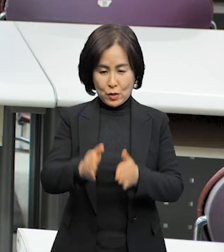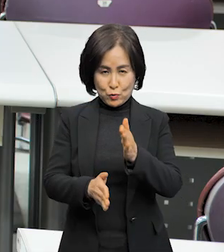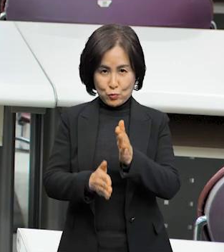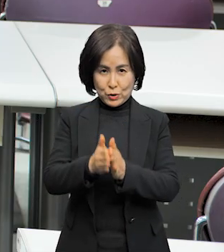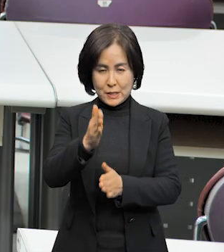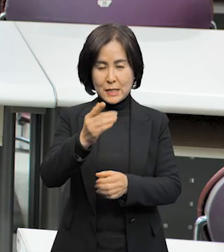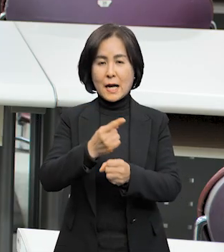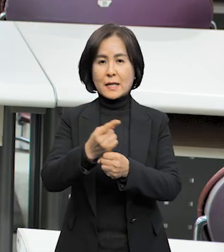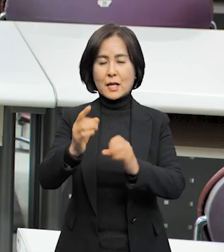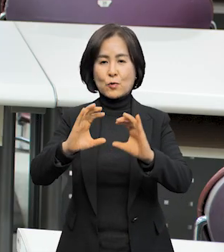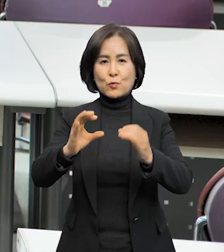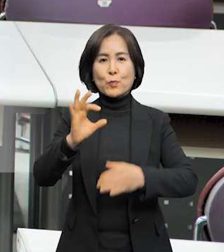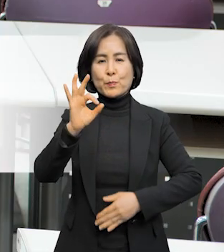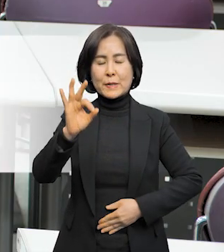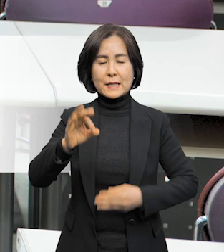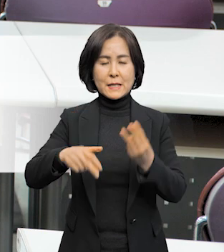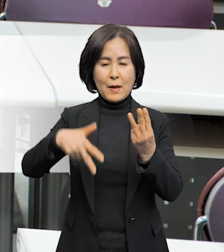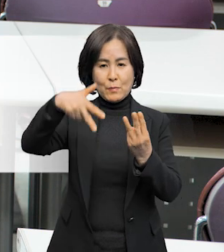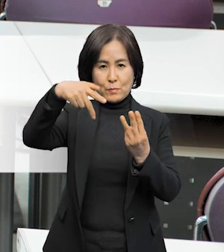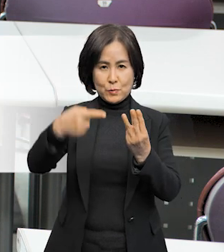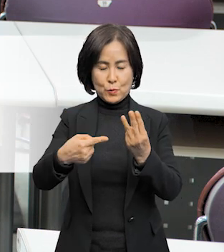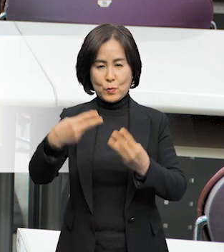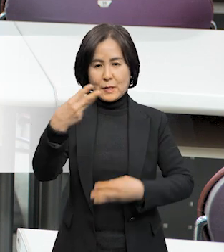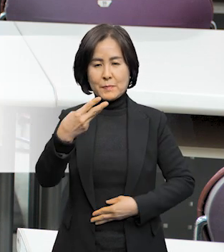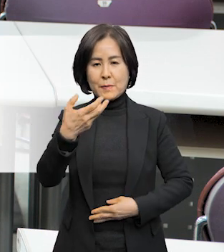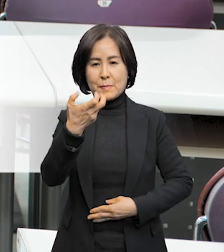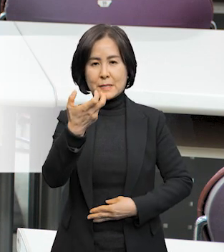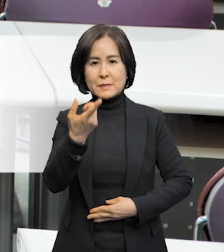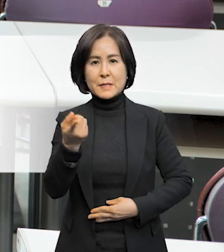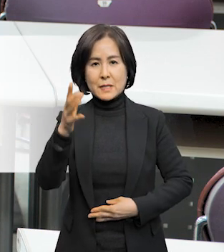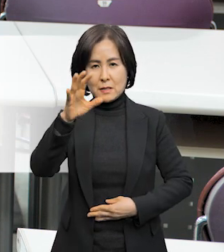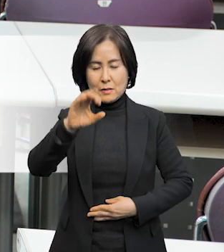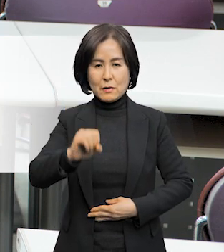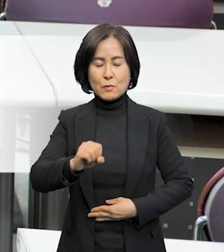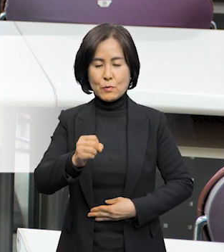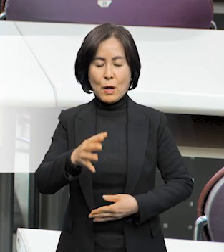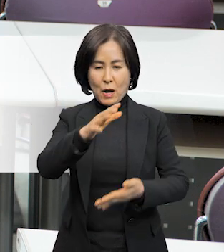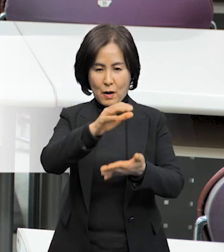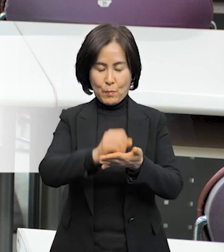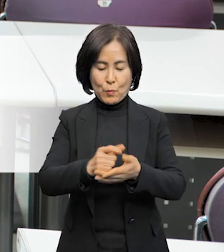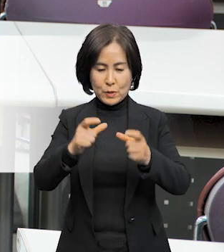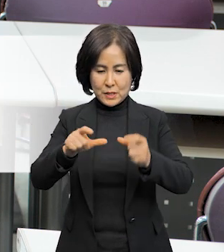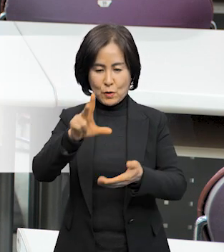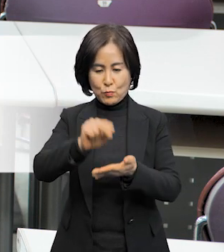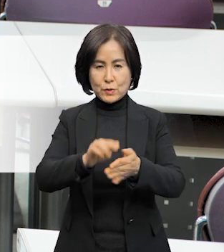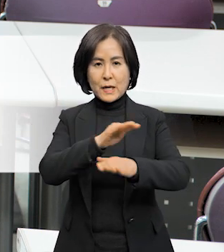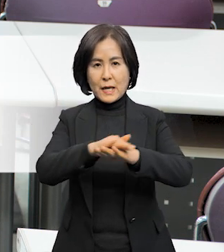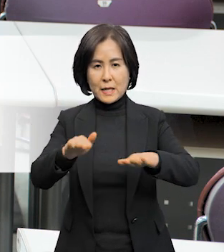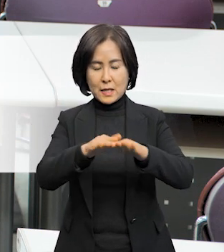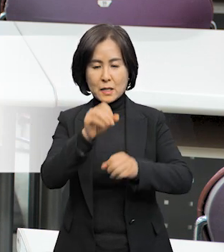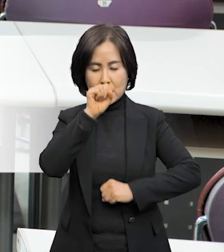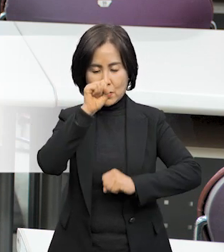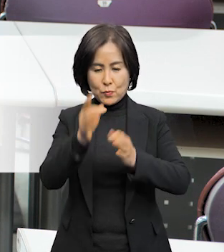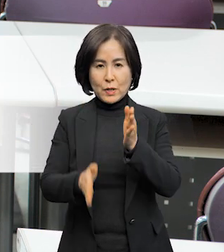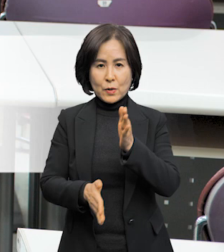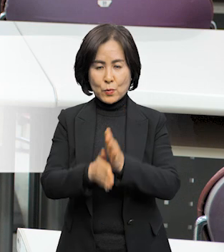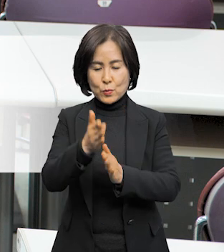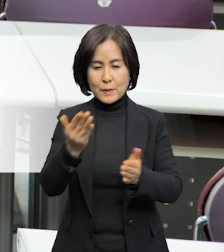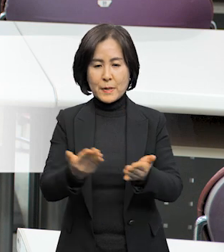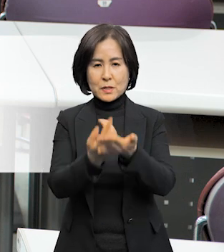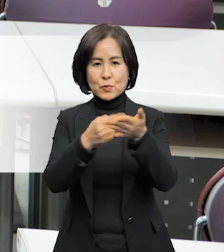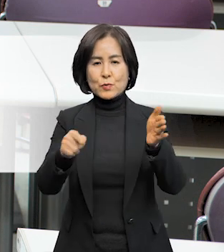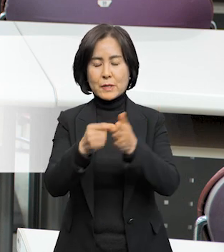광주시가 2023년도 국비로 3조 3,081억원을 확보하면서 지역 현황의 결과 기회도시로 도약하기